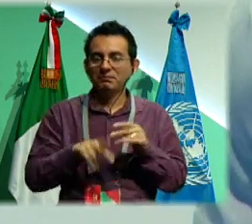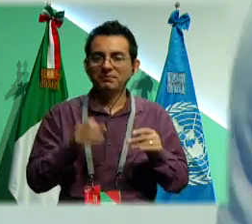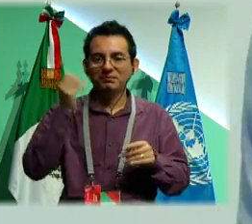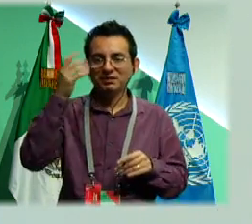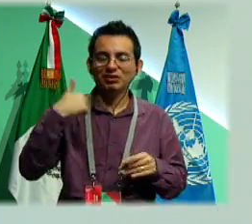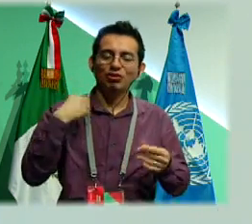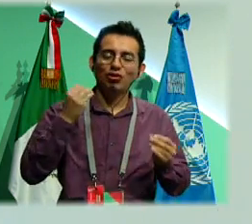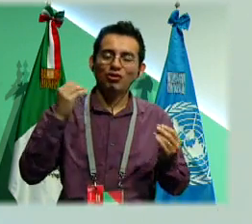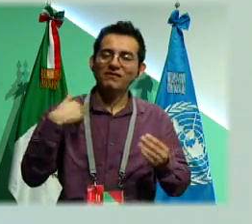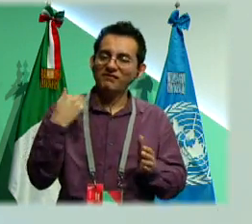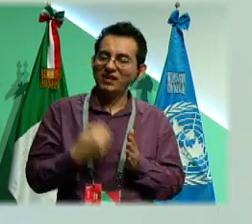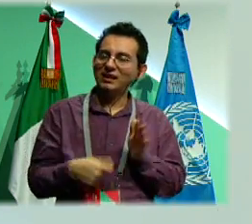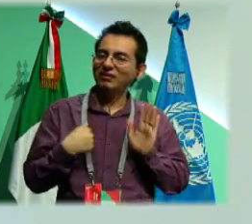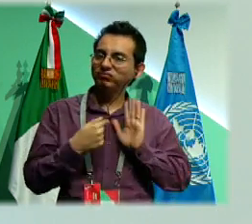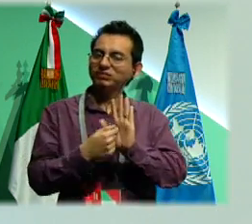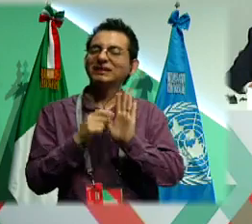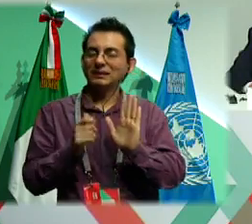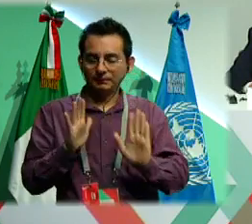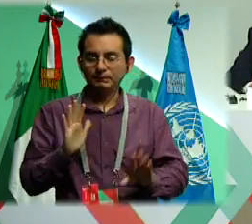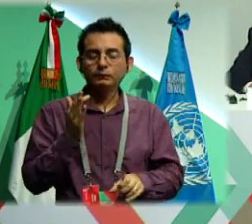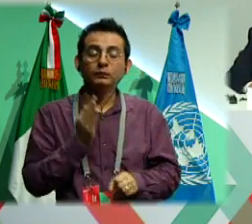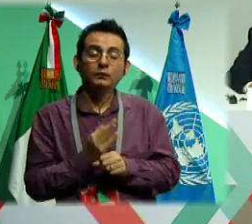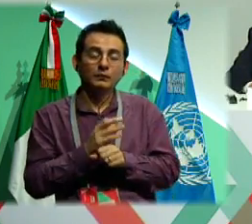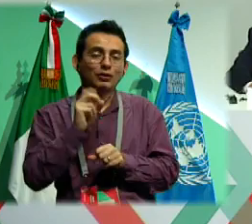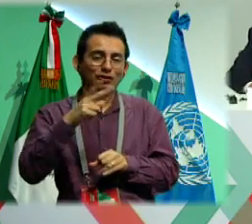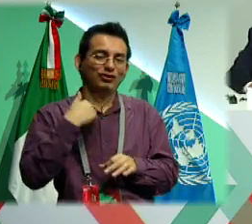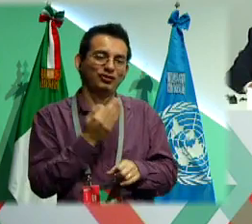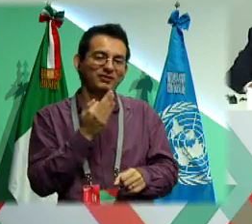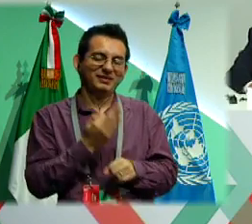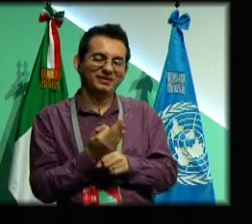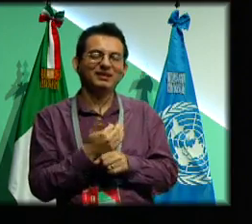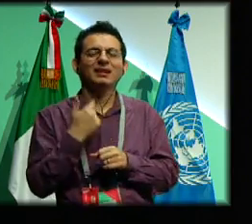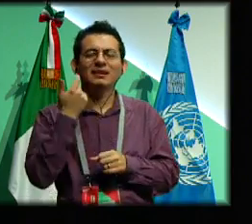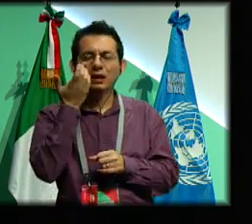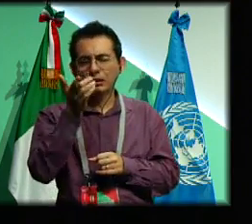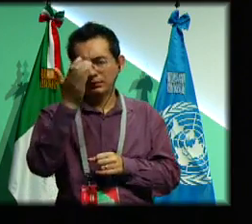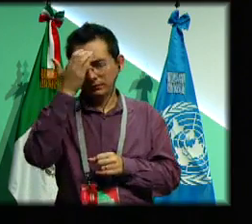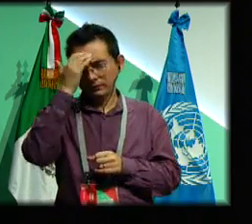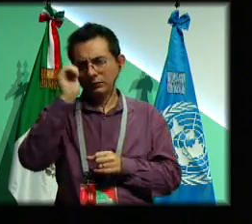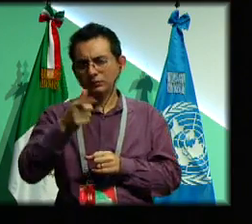vais présenter les membres du panel. Je vais